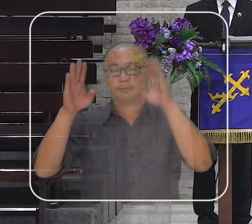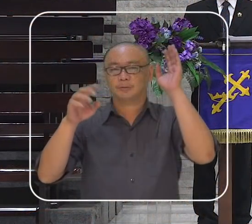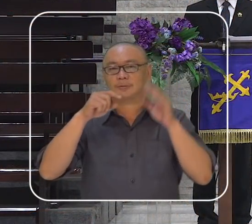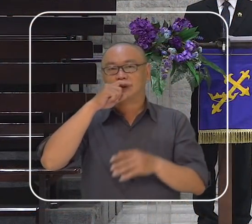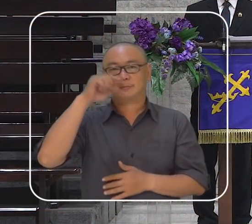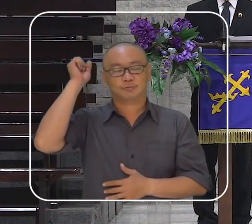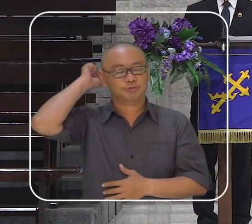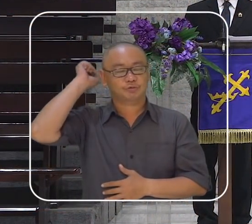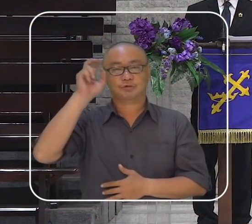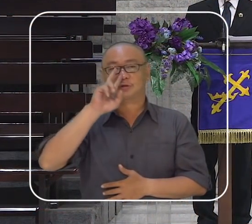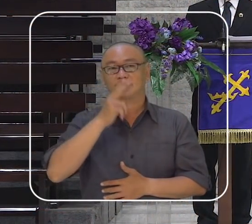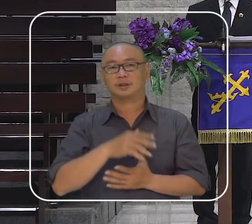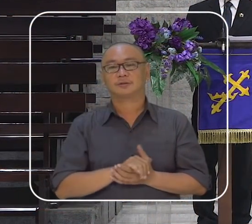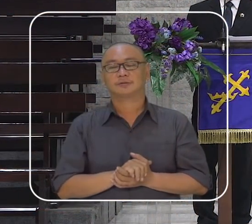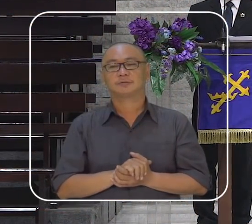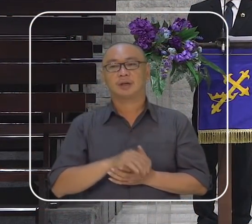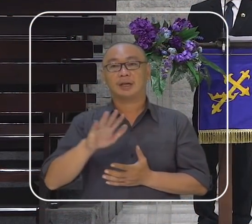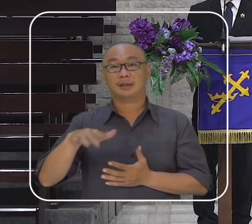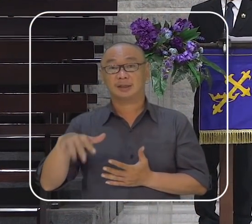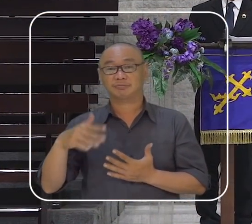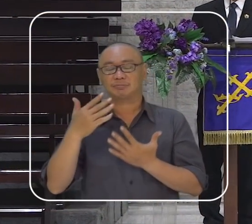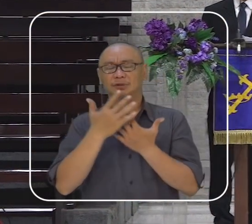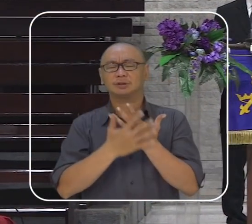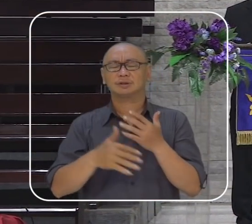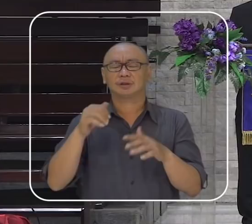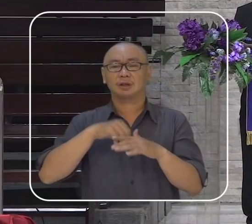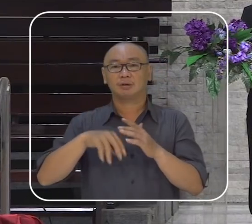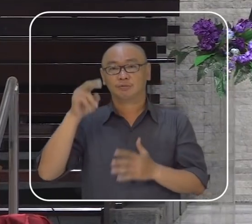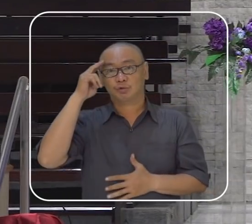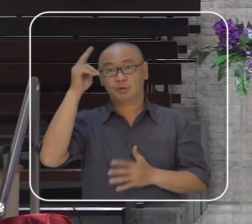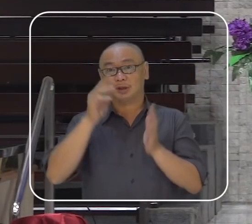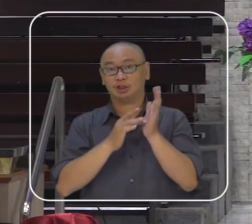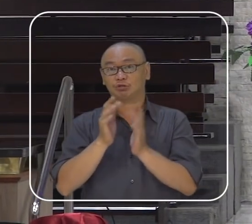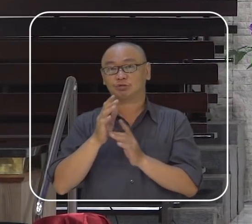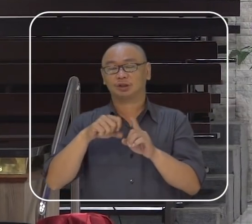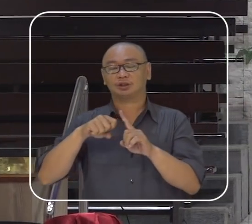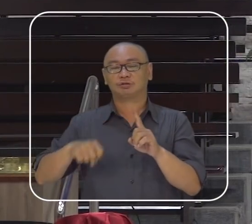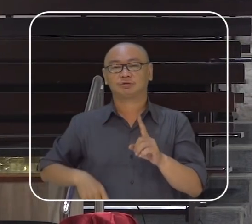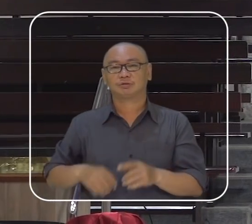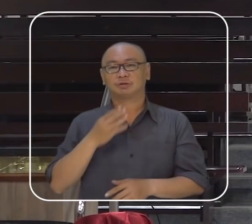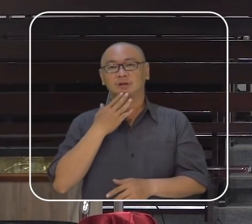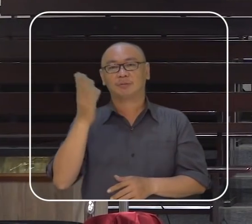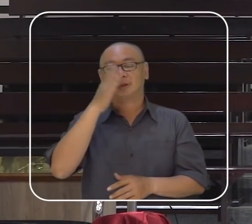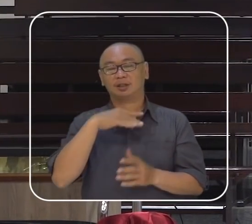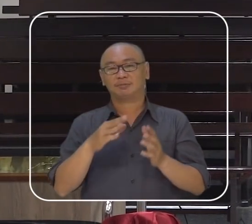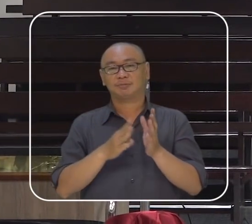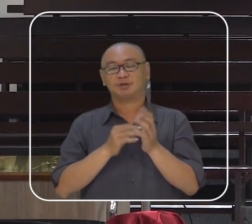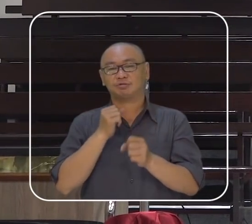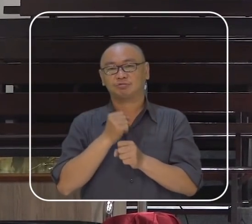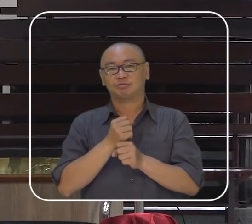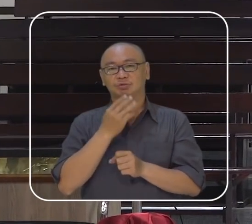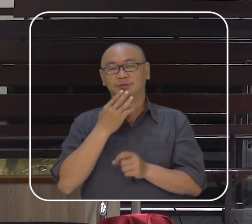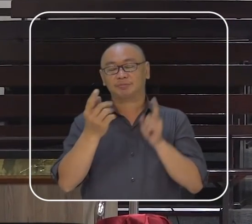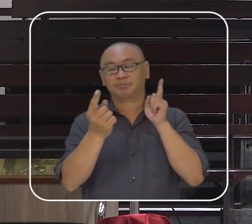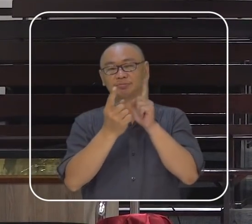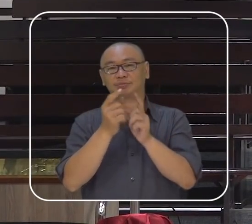Shalom Bapak Ibu, Saudari, Saudara, juga anak-anak yang terkasih dalam Tuhan Yesus Kristus. Selamat hari Minggu, selamat